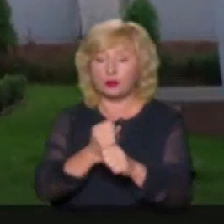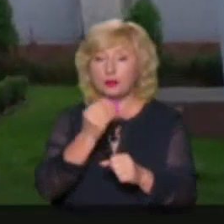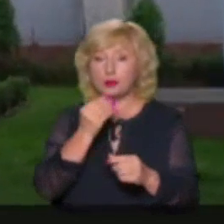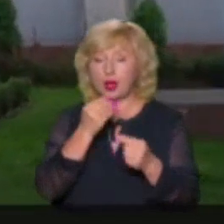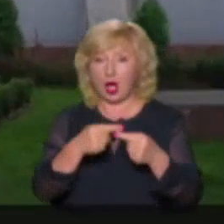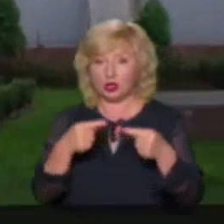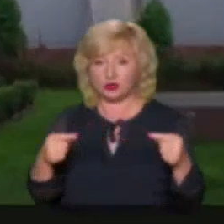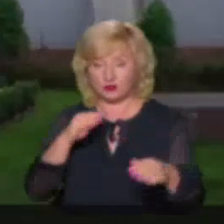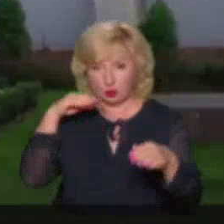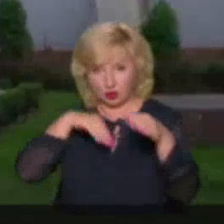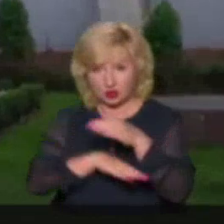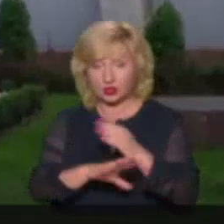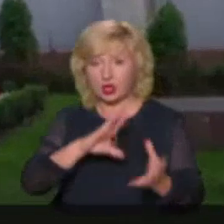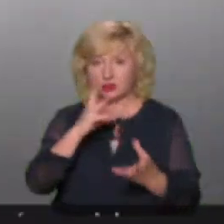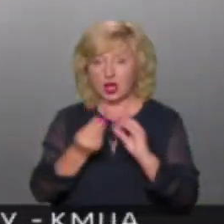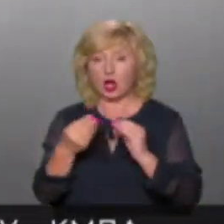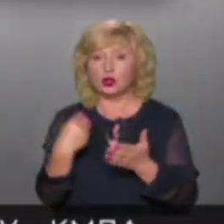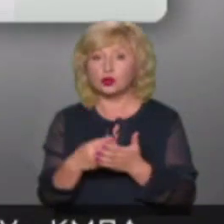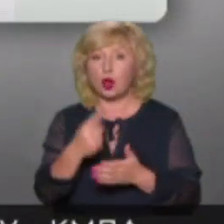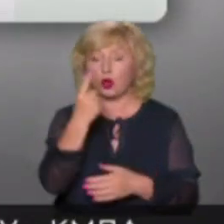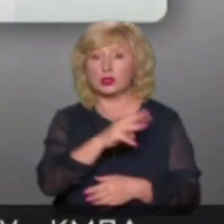в укриттях на загальну суму у розмірі